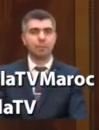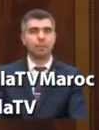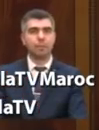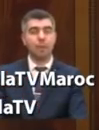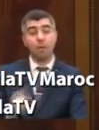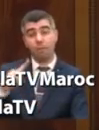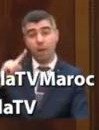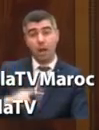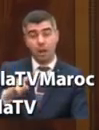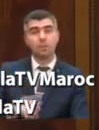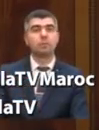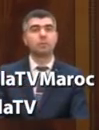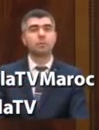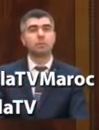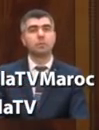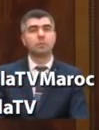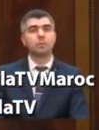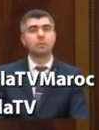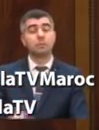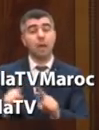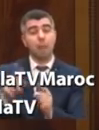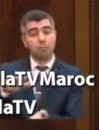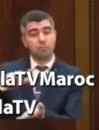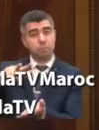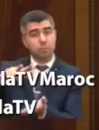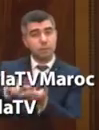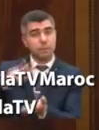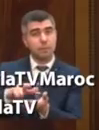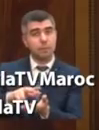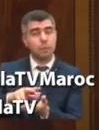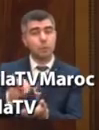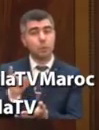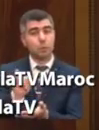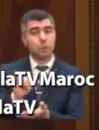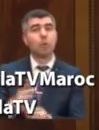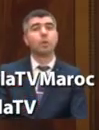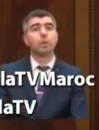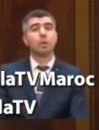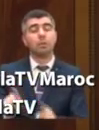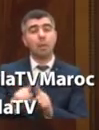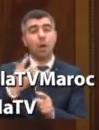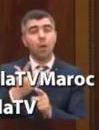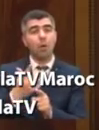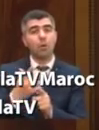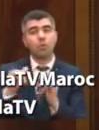اليوم الذي تم إقراره من طرف المجلس الوطني